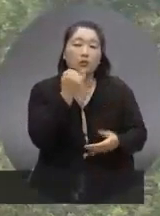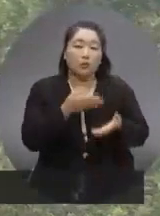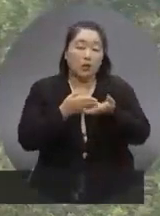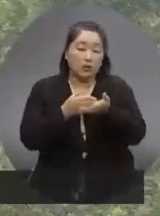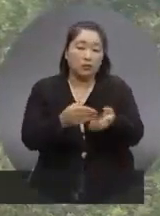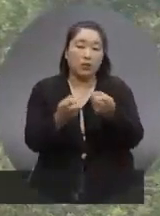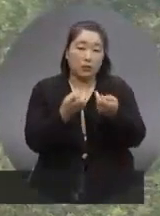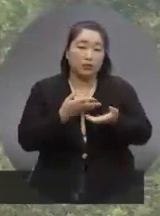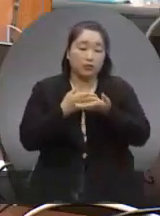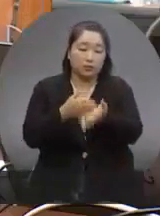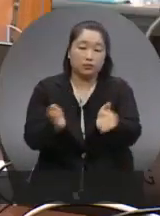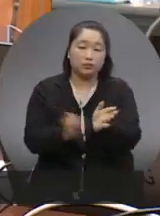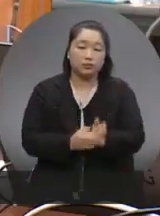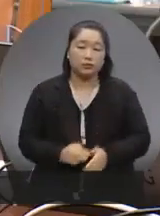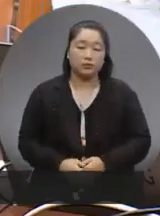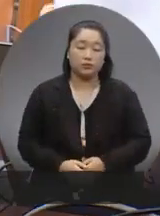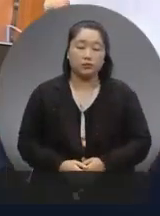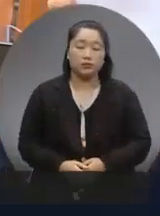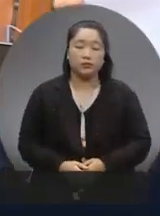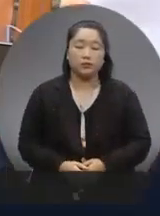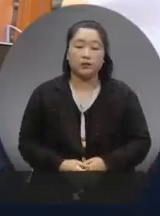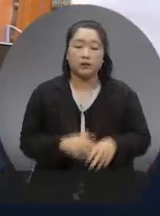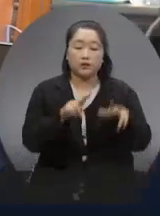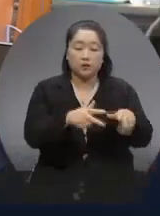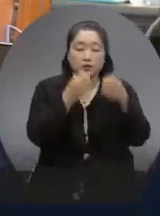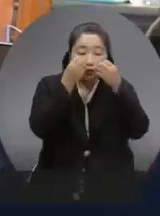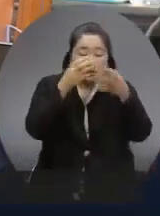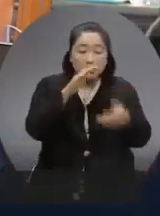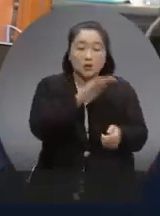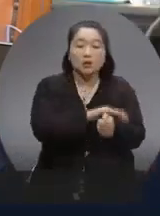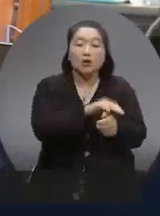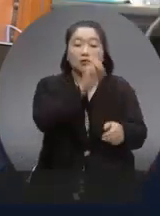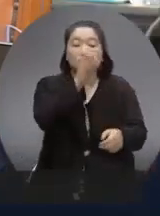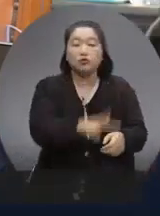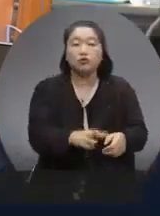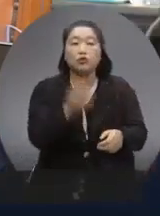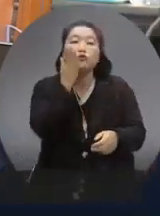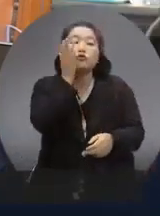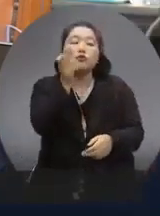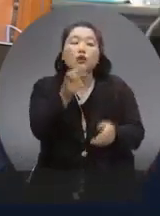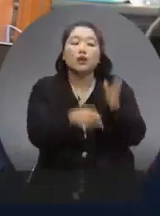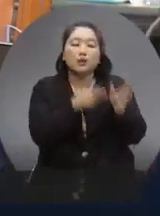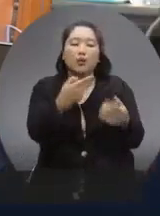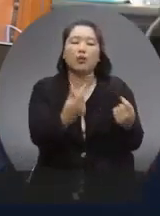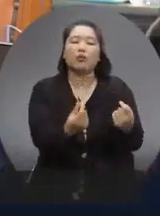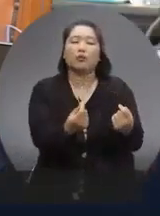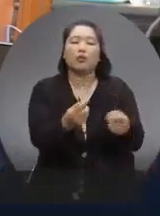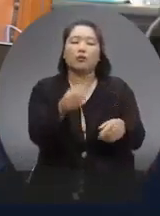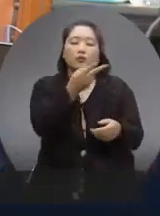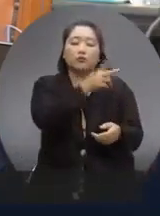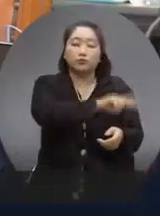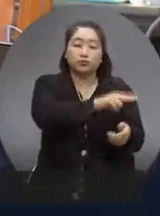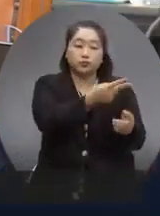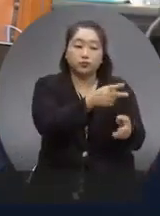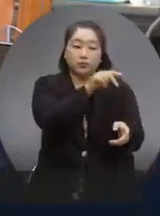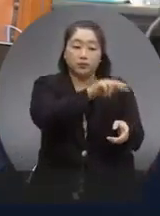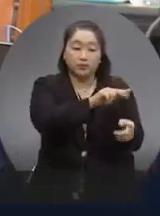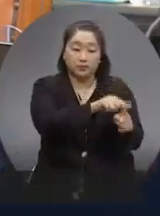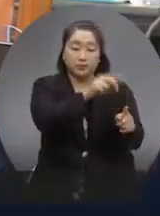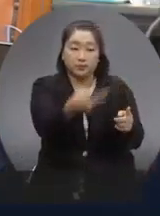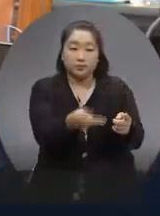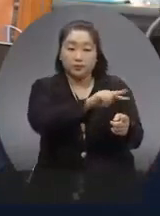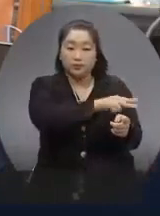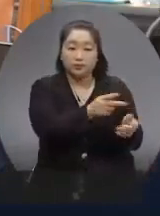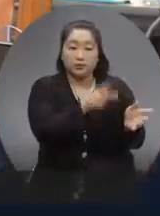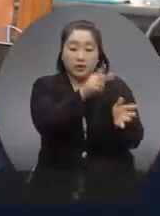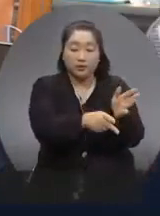제시했습니다. 지금 신경주와 통도사역처럼 교차 정차를 할 수 있으면은 오히려 뭐